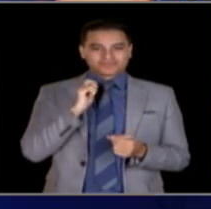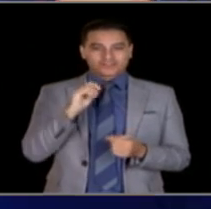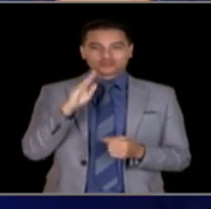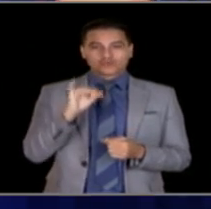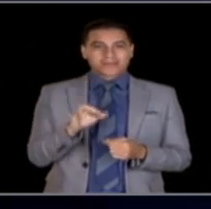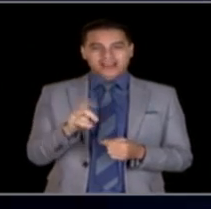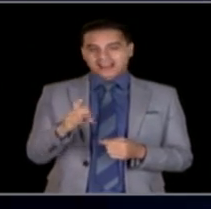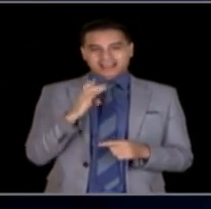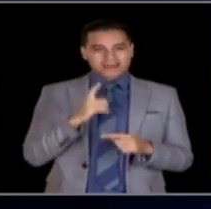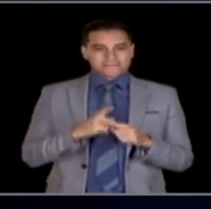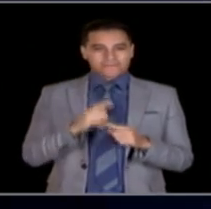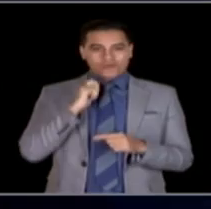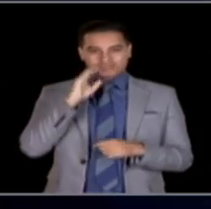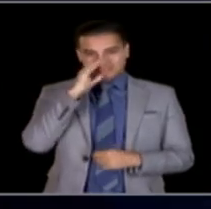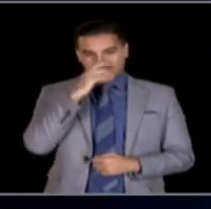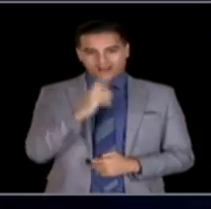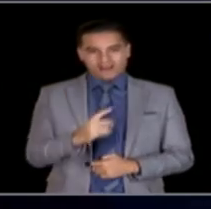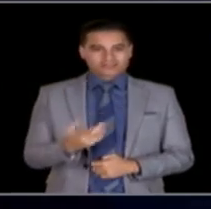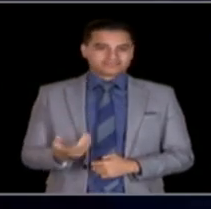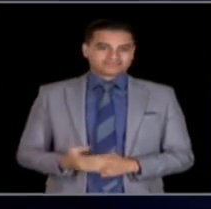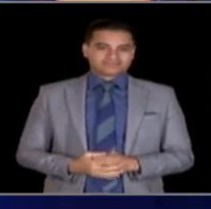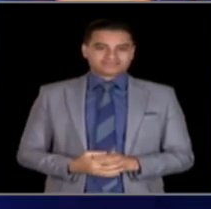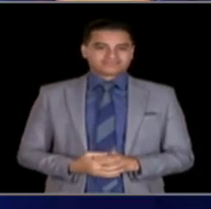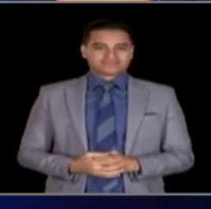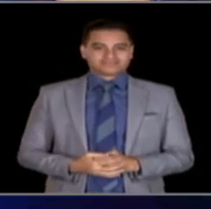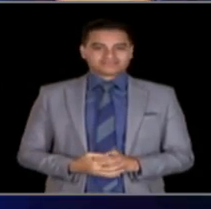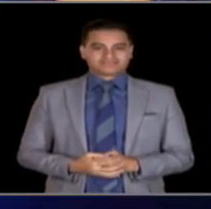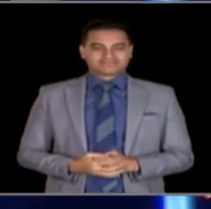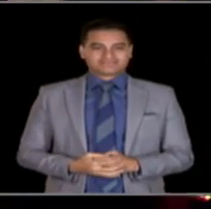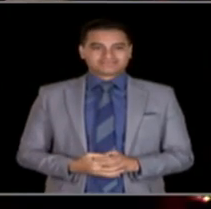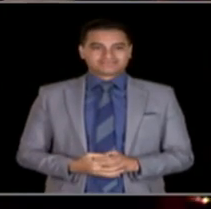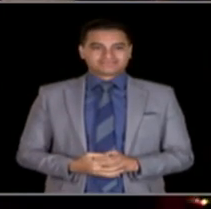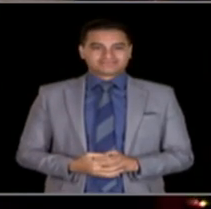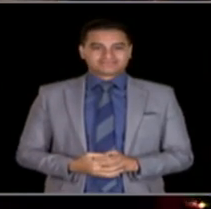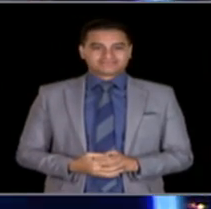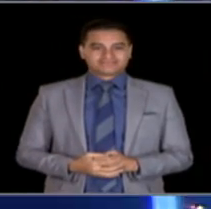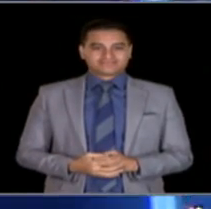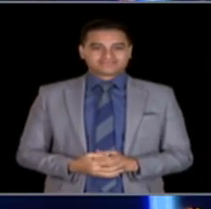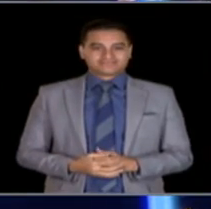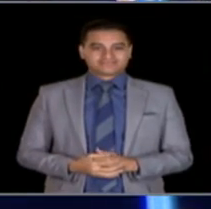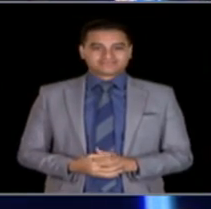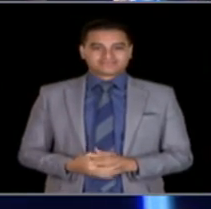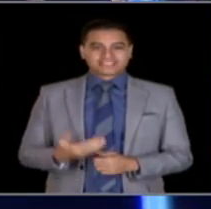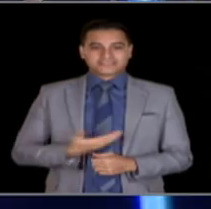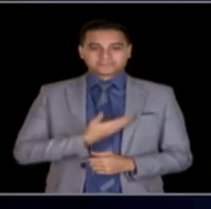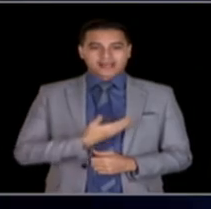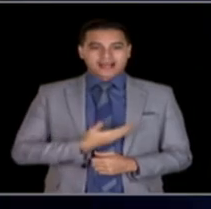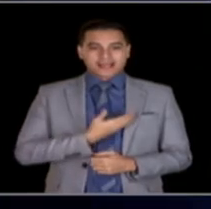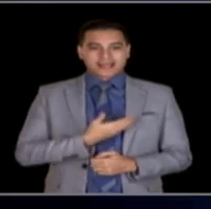سمية، محافظة الجيزة، إجابة خاطئة. إسماعيلية.